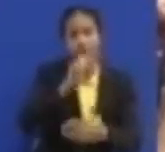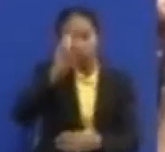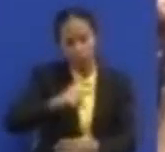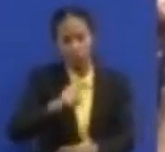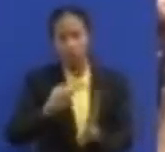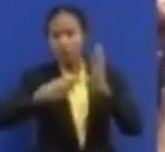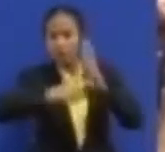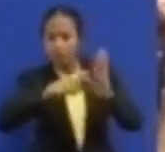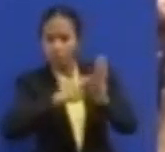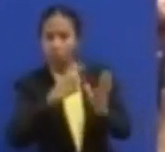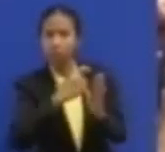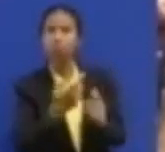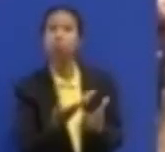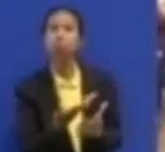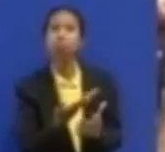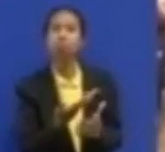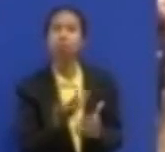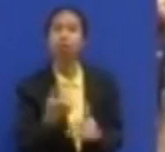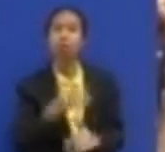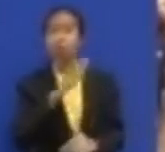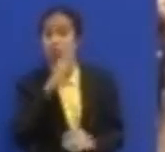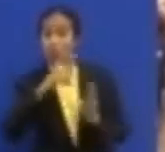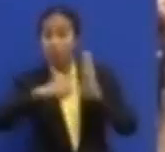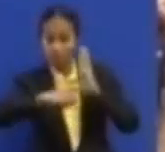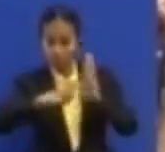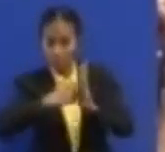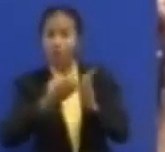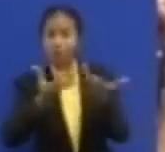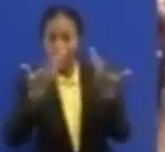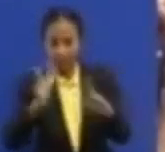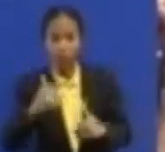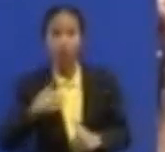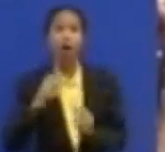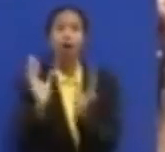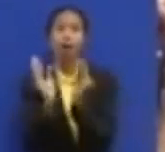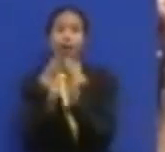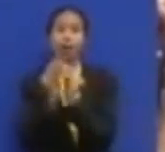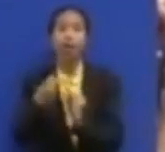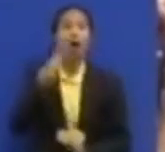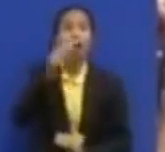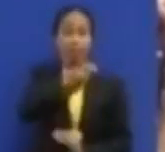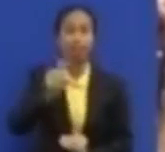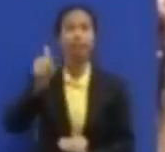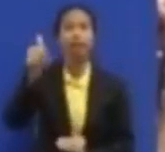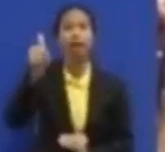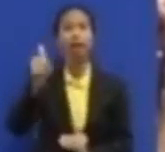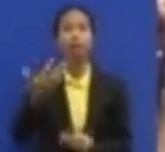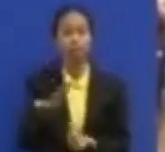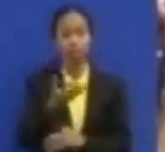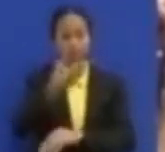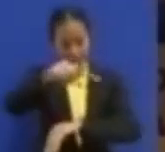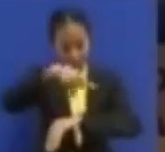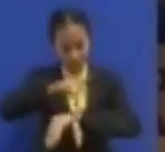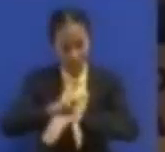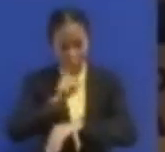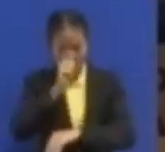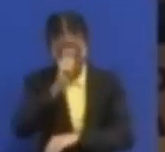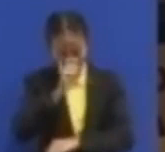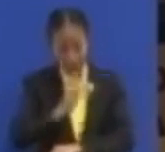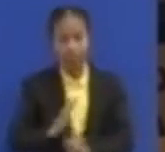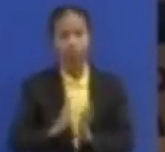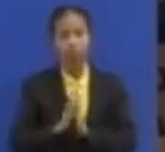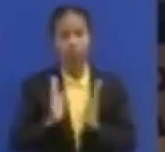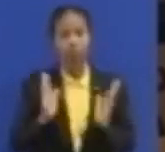ผลจึงจะลงคะแนนได้ครับขอกราบเรียนประธานท่านประธานด้วยความเคารพครับ ครับขอบคุณ